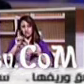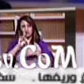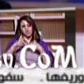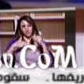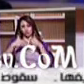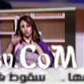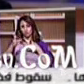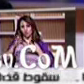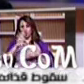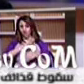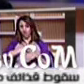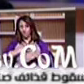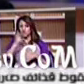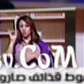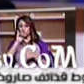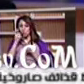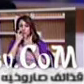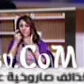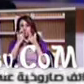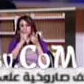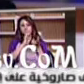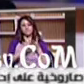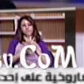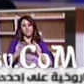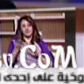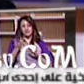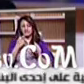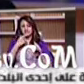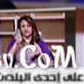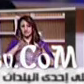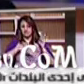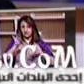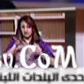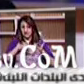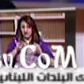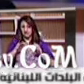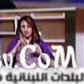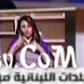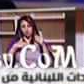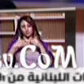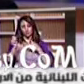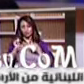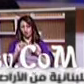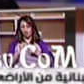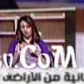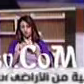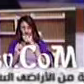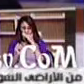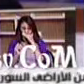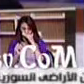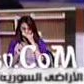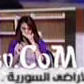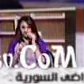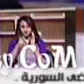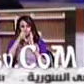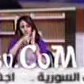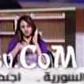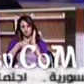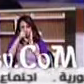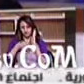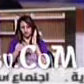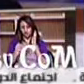ان يستثيره للخروج عن الشرعيه التي هي اراده الشعب ده ما جاء بال